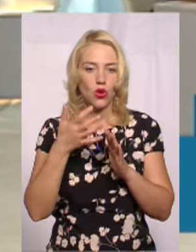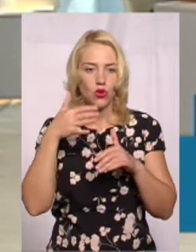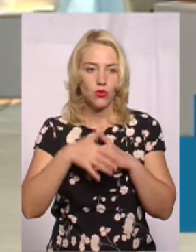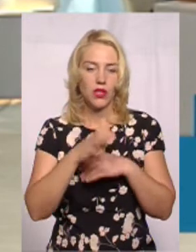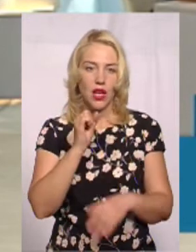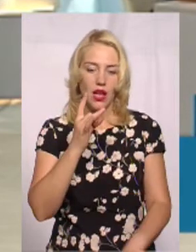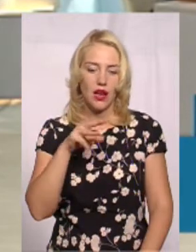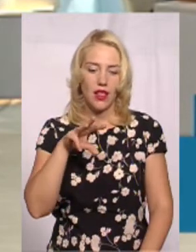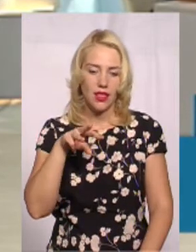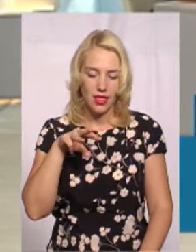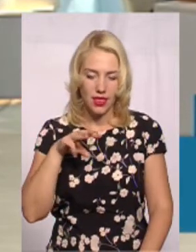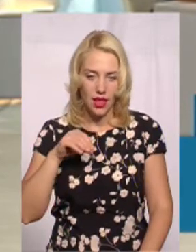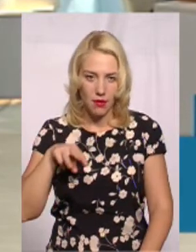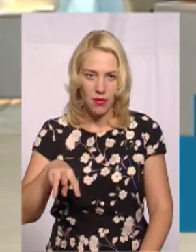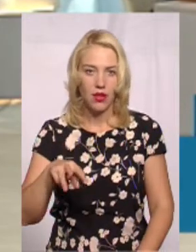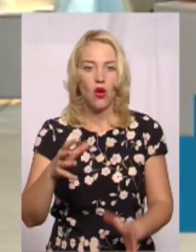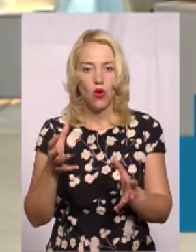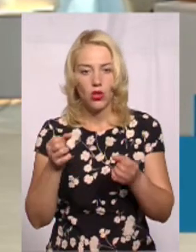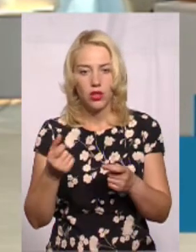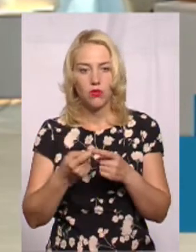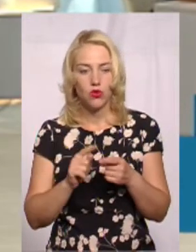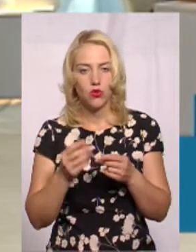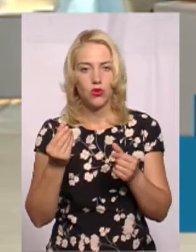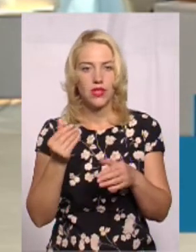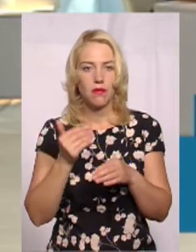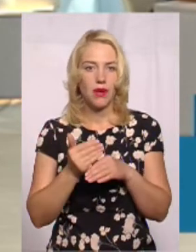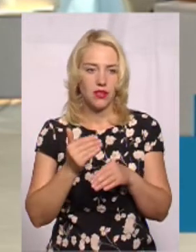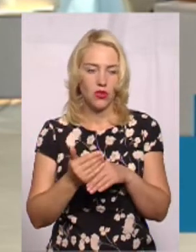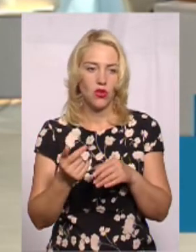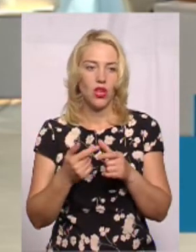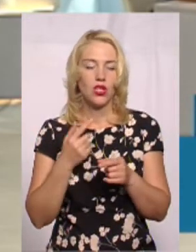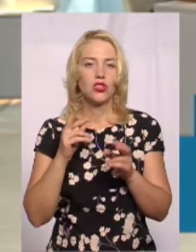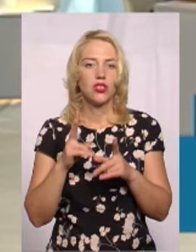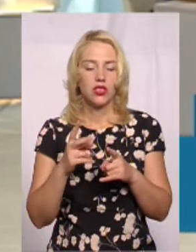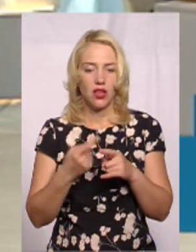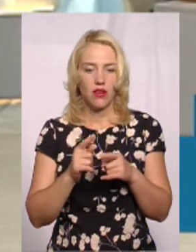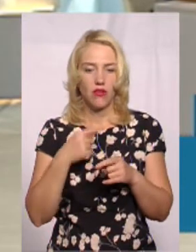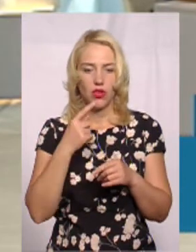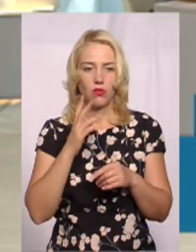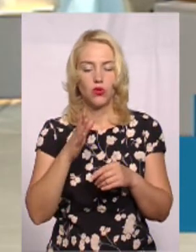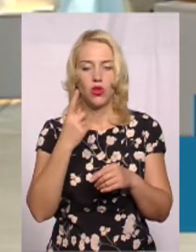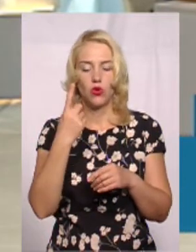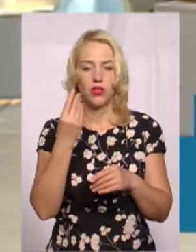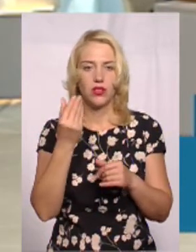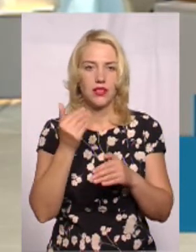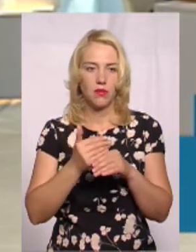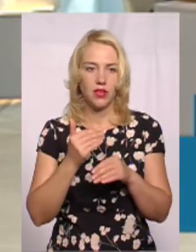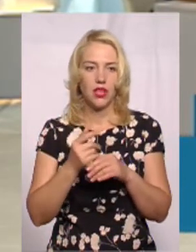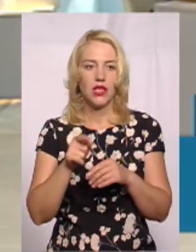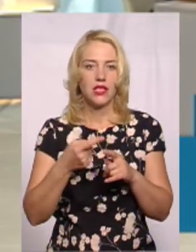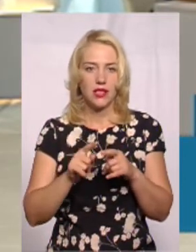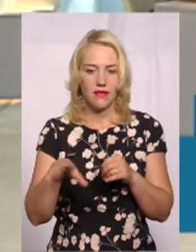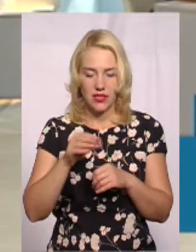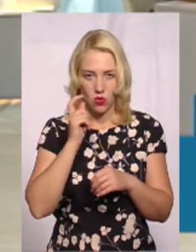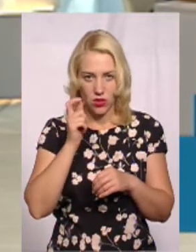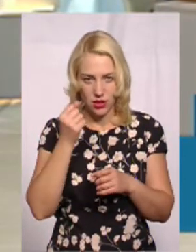Артем отримує цю стипендію? Чи яким чином, от яких ви говорите, зараз буде один стипендіат, так? Це переможець всеукраїнський?